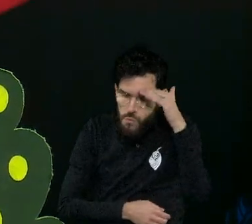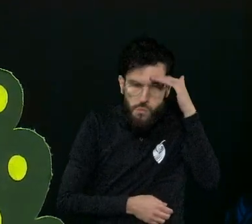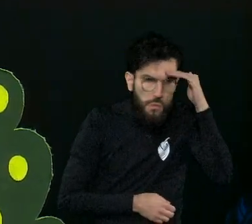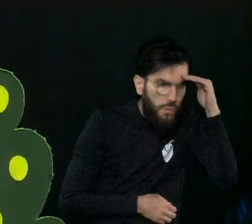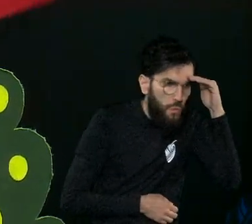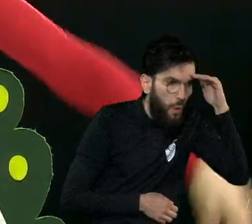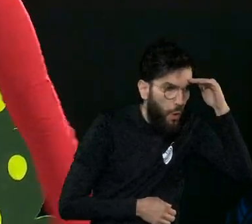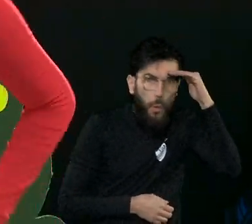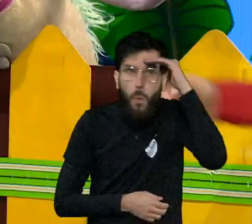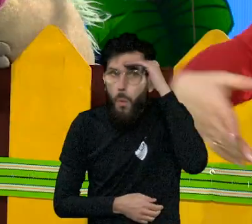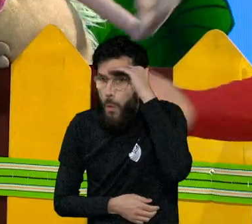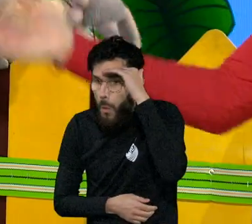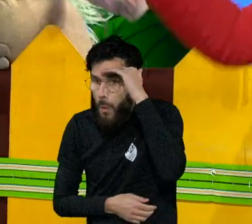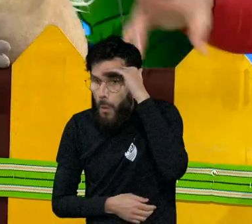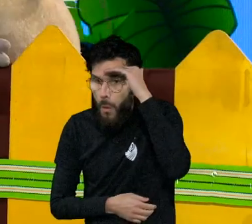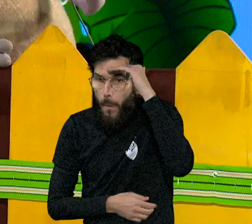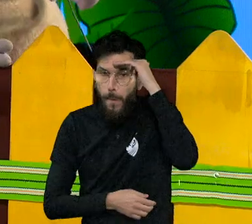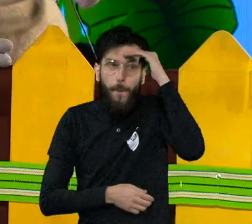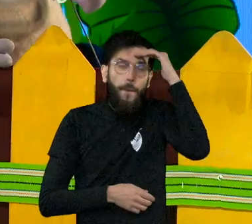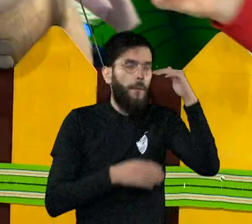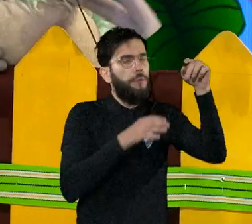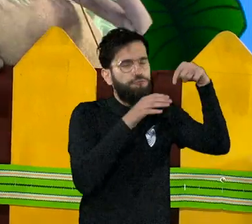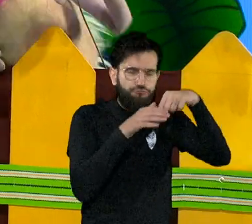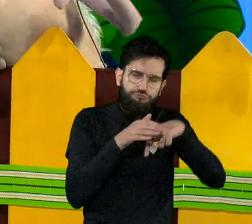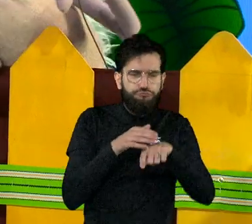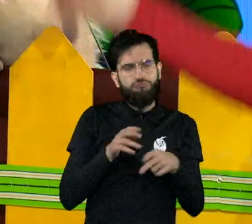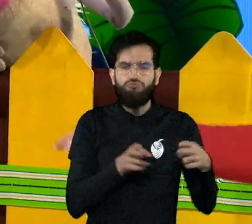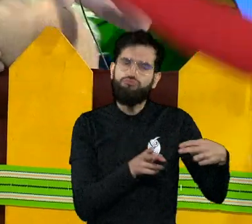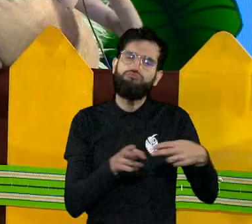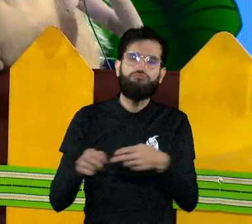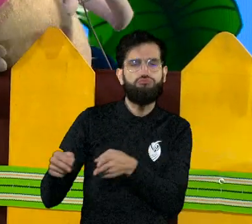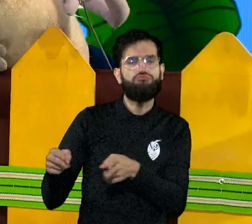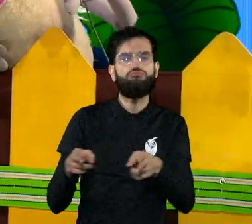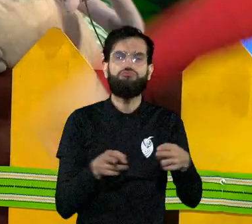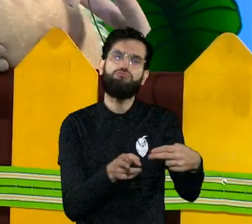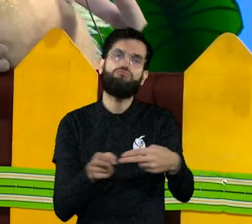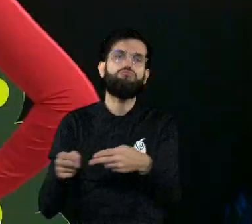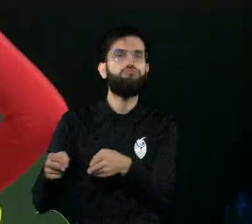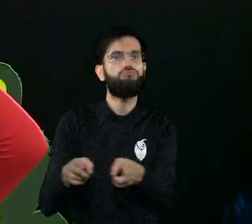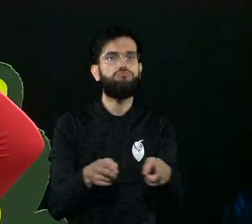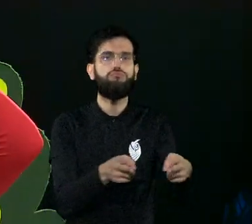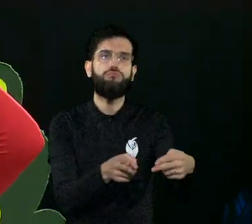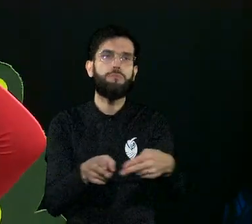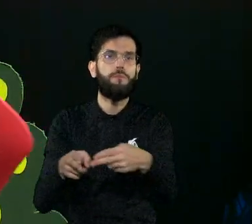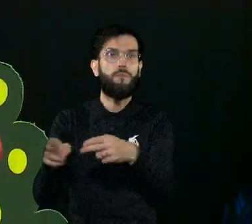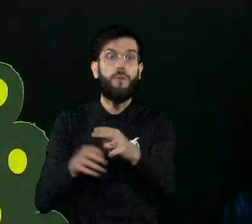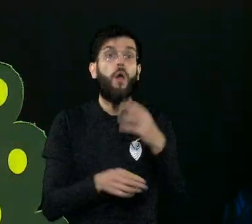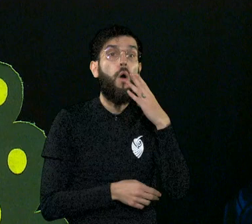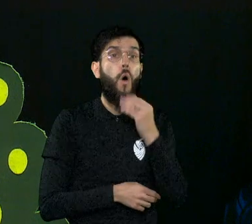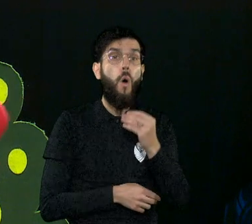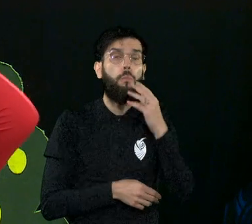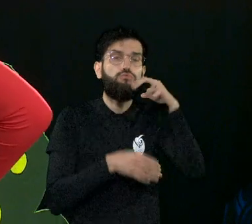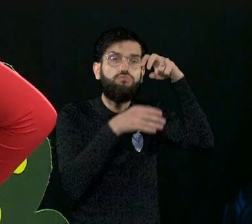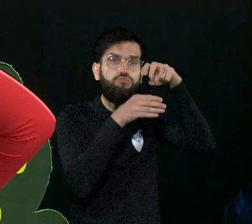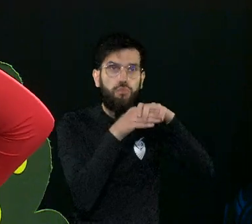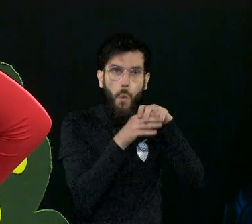svet díva. Pod stromom je cestička, tam nuda nebýva. Opička vždy